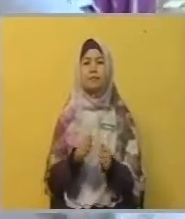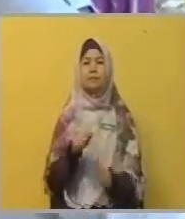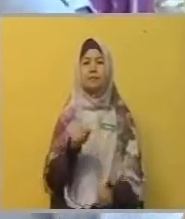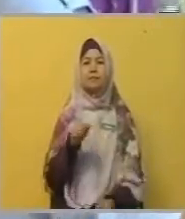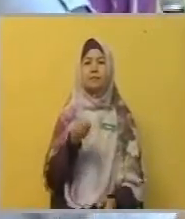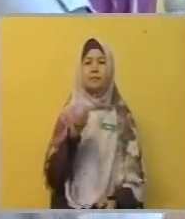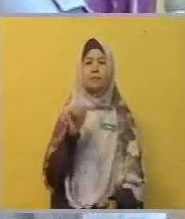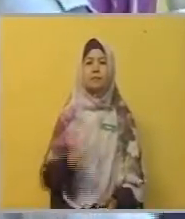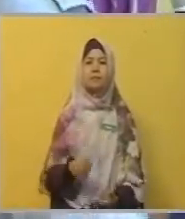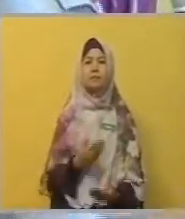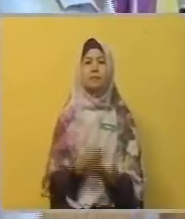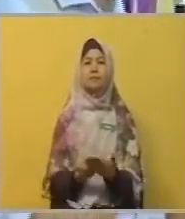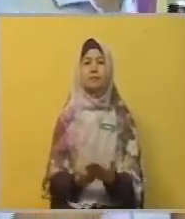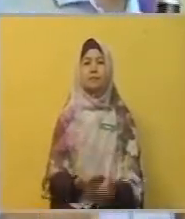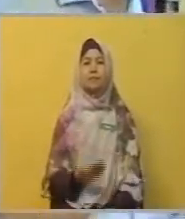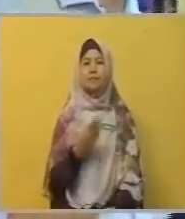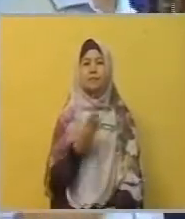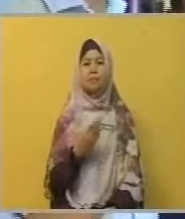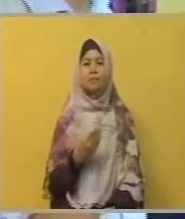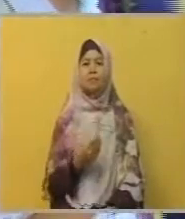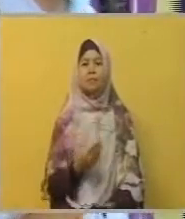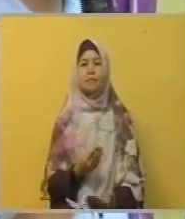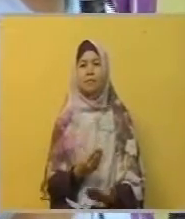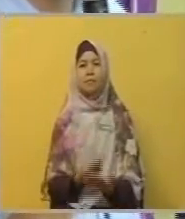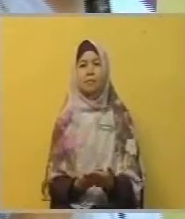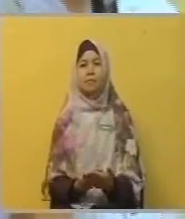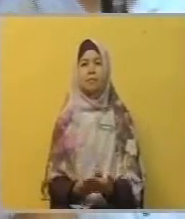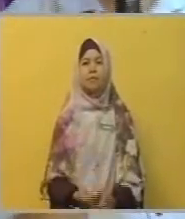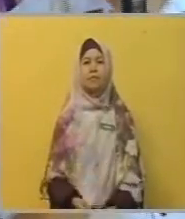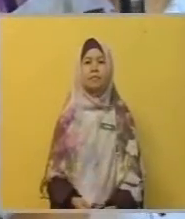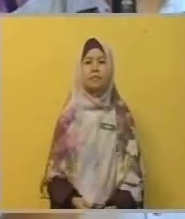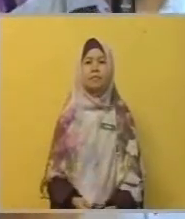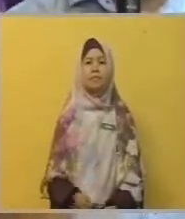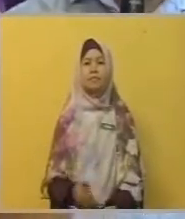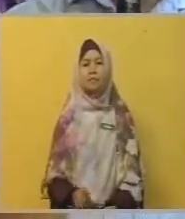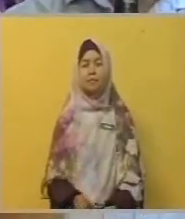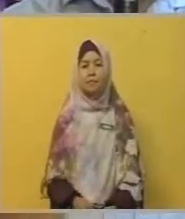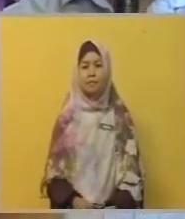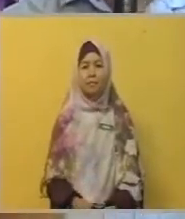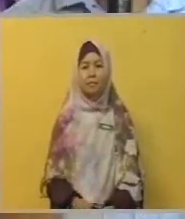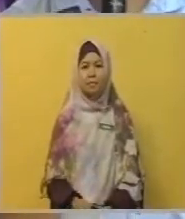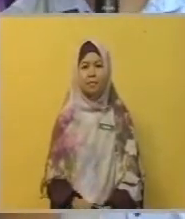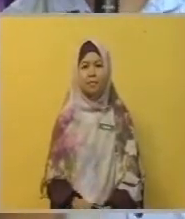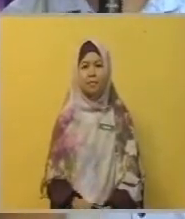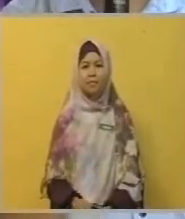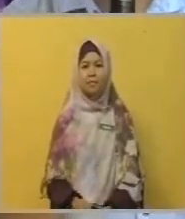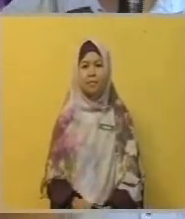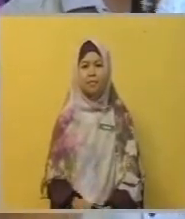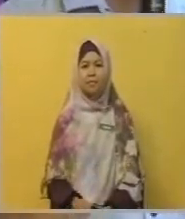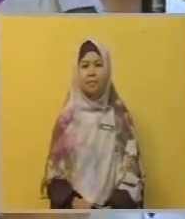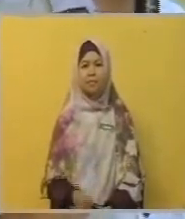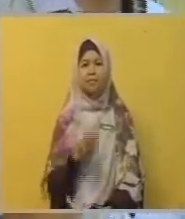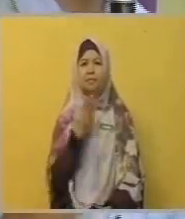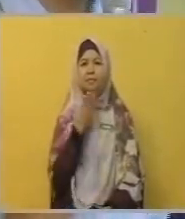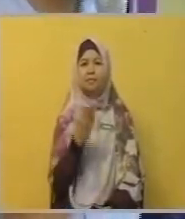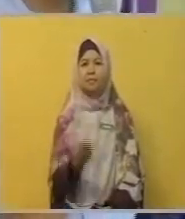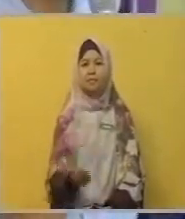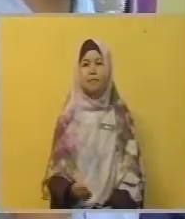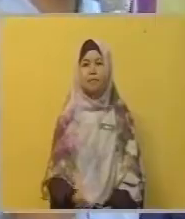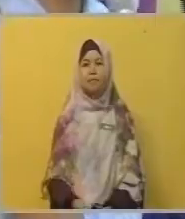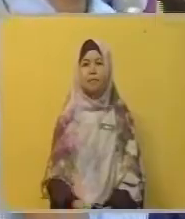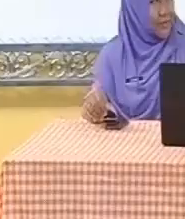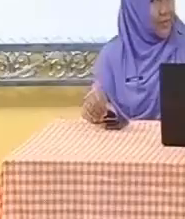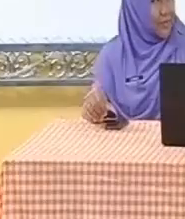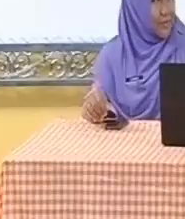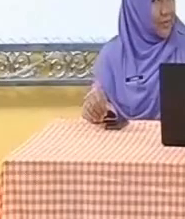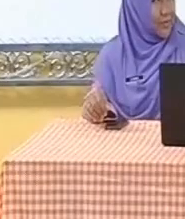sungguh. Okey, sebelum tanya Encik Saiful. Okey, kita kembali bersama rakan tugas di studio. Ya, terima kasih wartawan lokasi itu